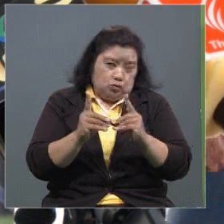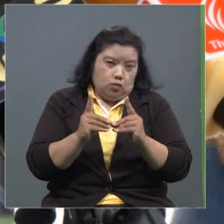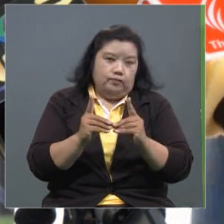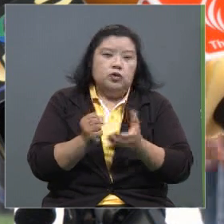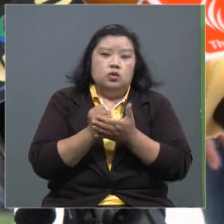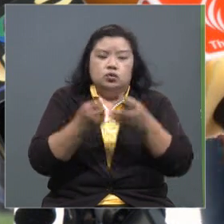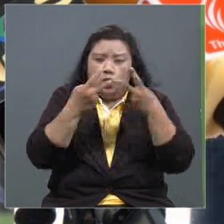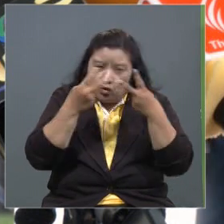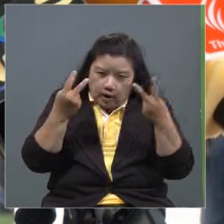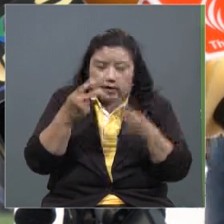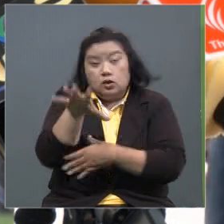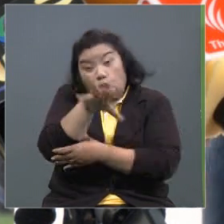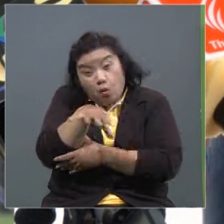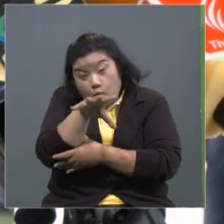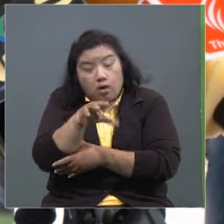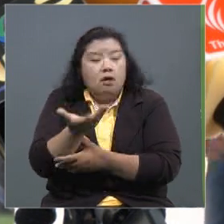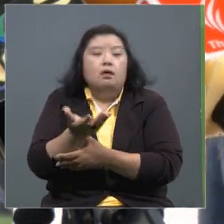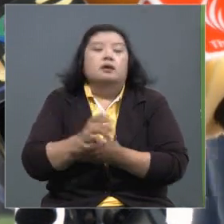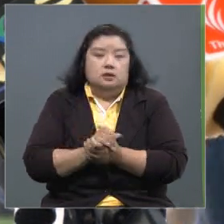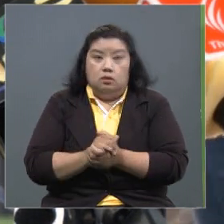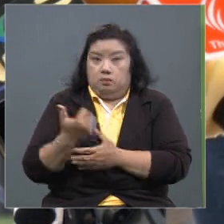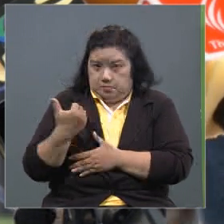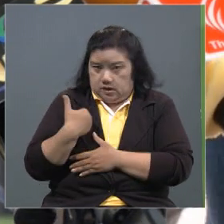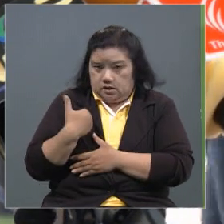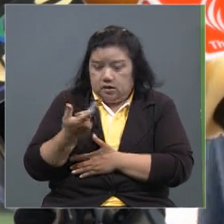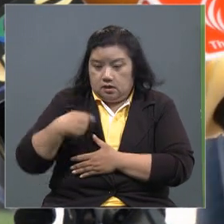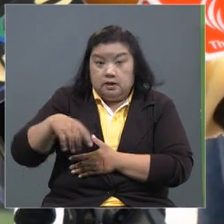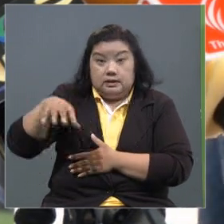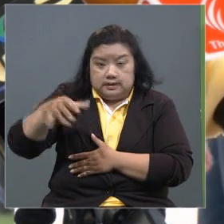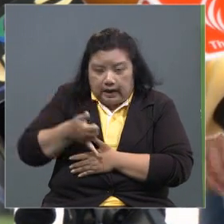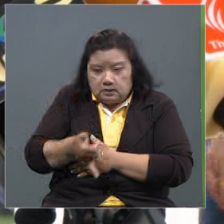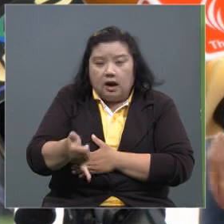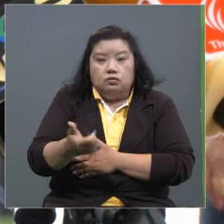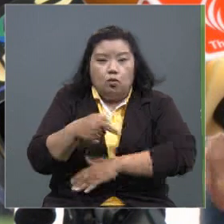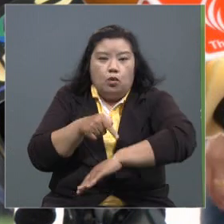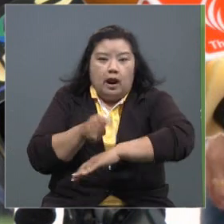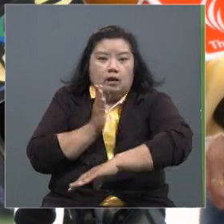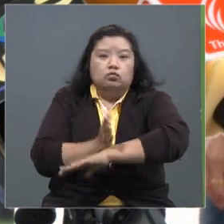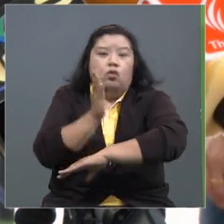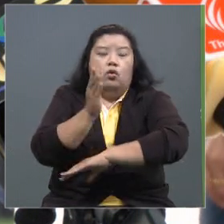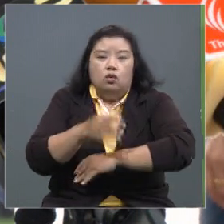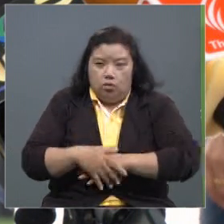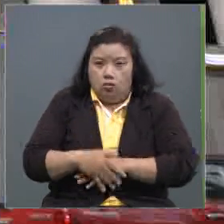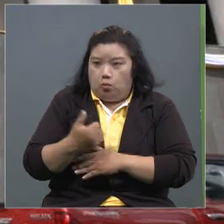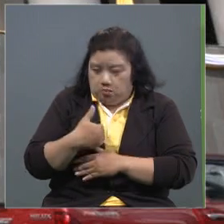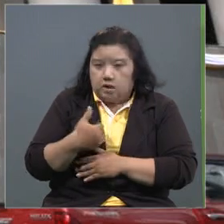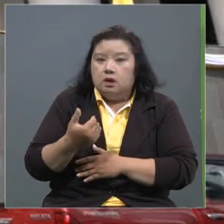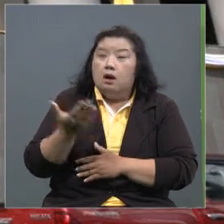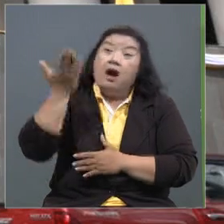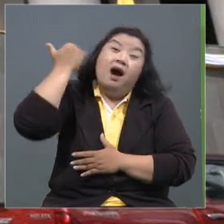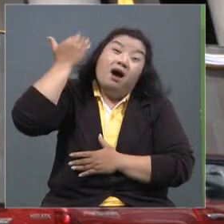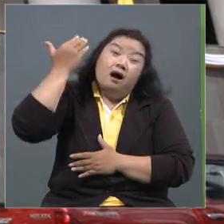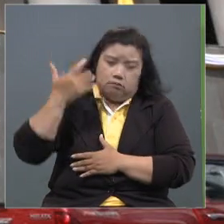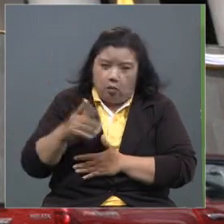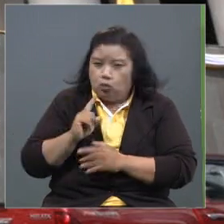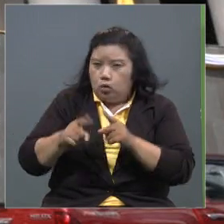าชญากรรมนะคะวันนี้ก็เดินทางมาที่ศาลตามนัดนะคะแล้วก็มาถึงก็ให้สัมภาษณ์ว่าจริงๆเนี่ยคือเคยมีการพูดคุยทำ